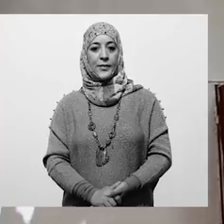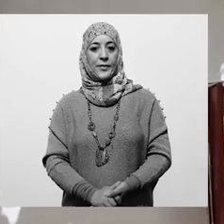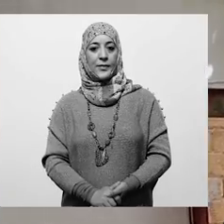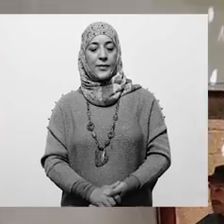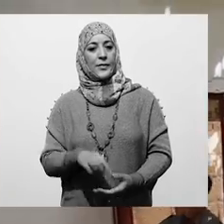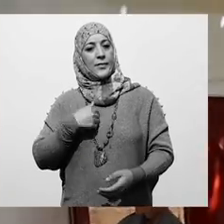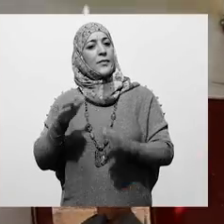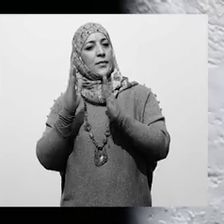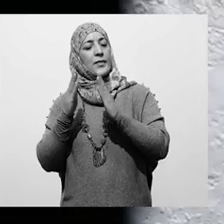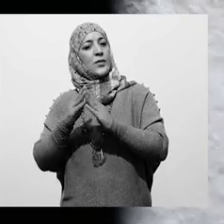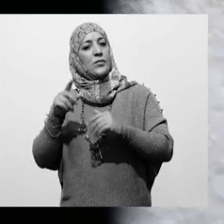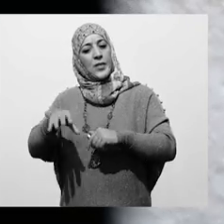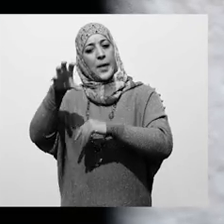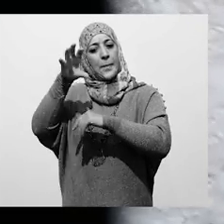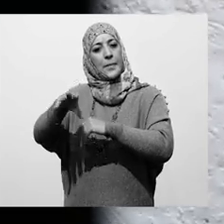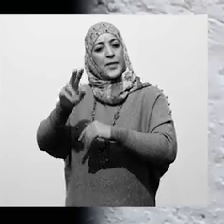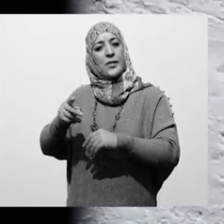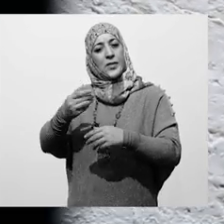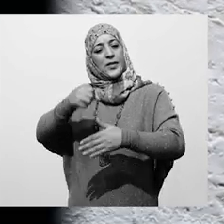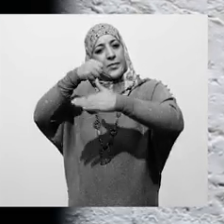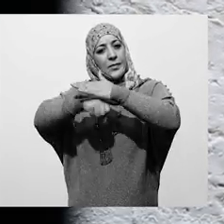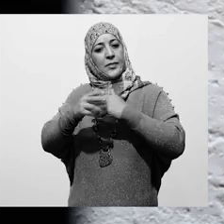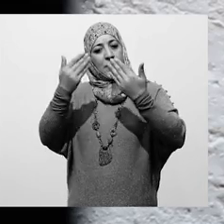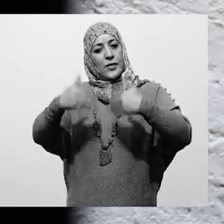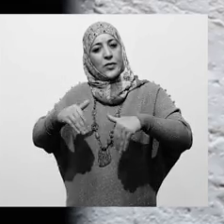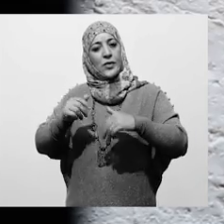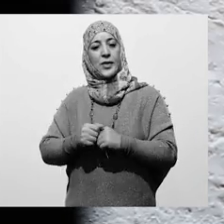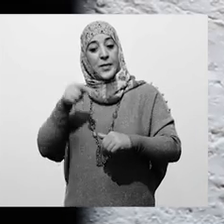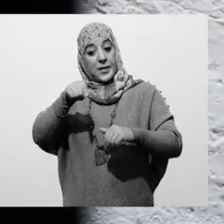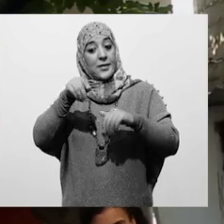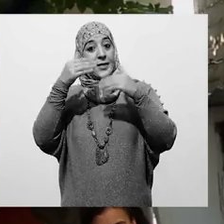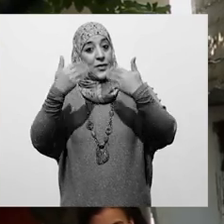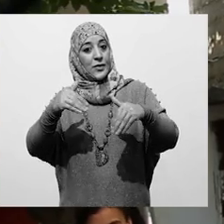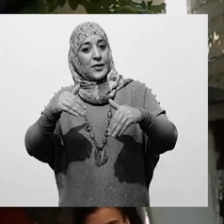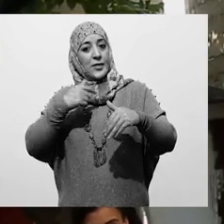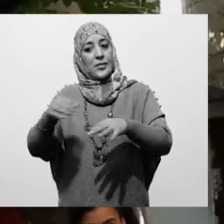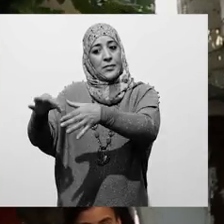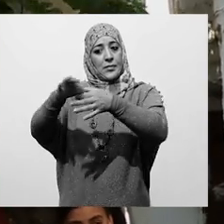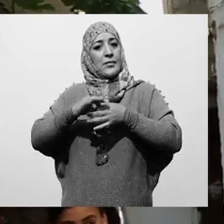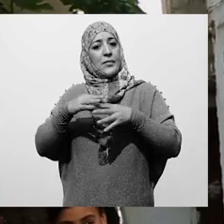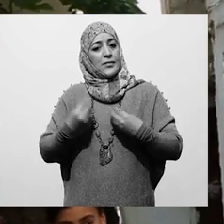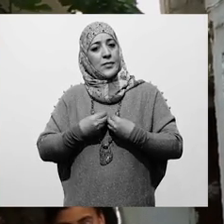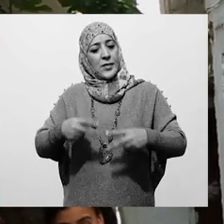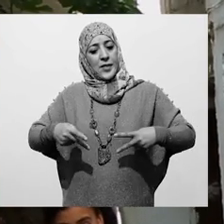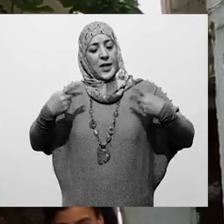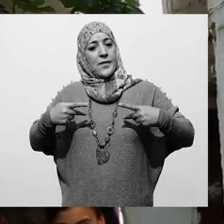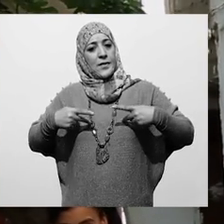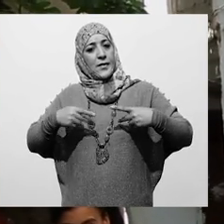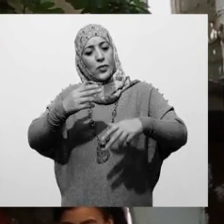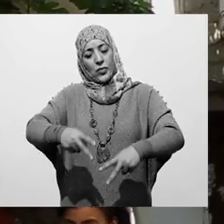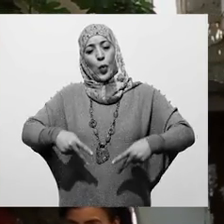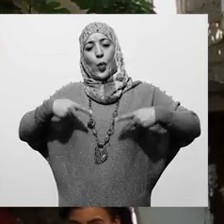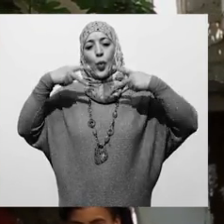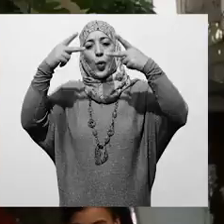Je suis né dans le village de Takhlisht. Je suis né handicapé et cet handicap m'appartient. J'ai